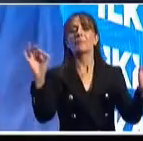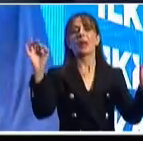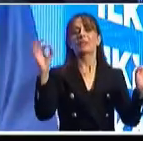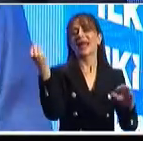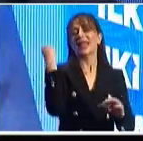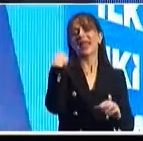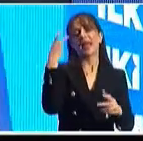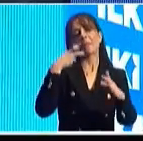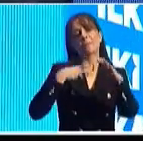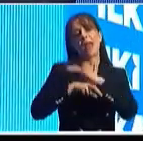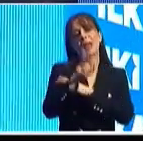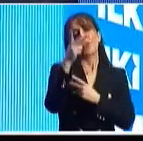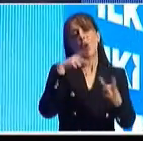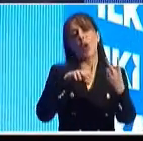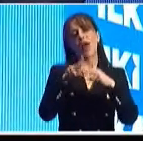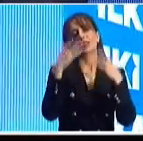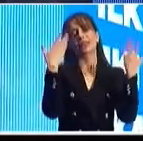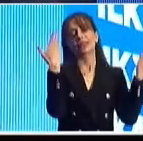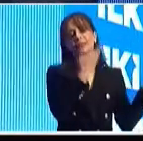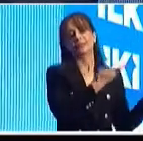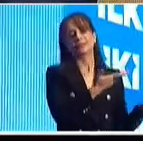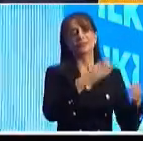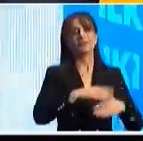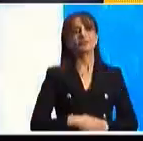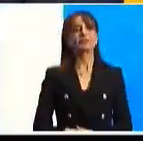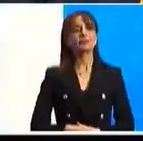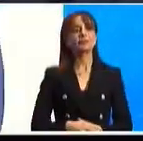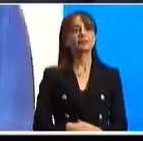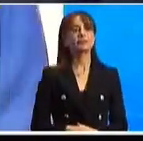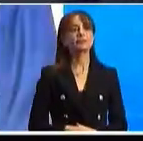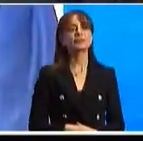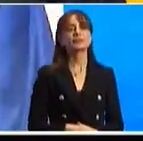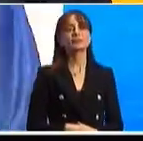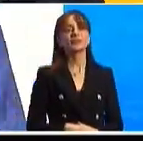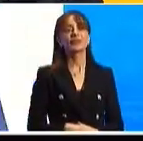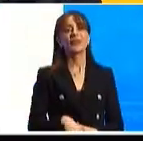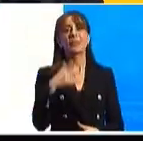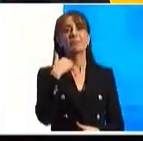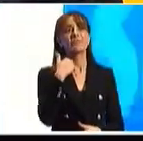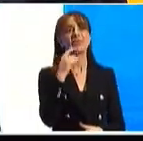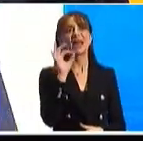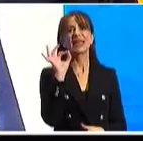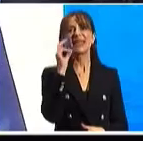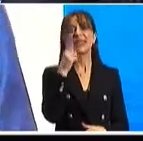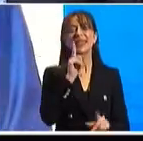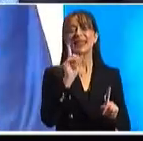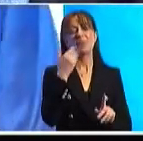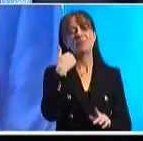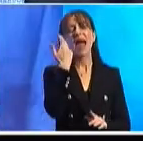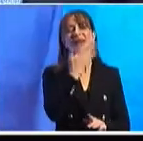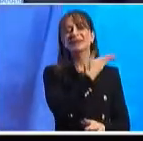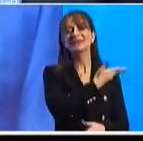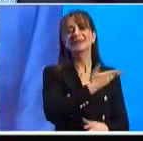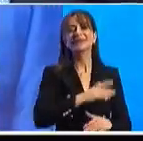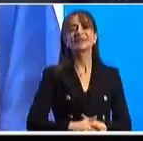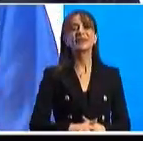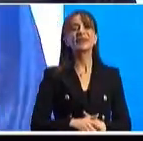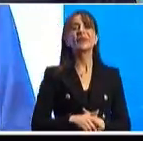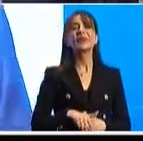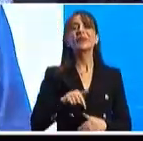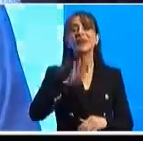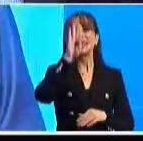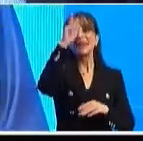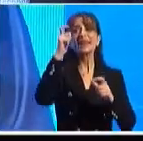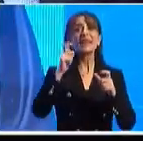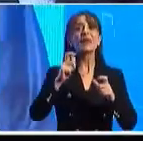hatlarımız. Evet. Yeşil değil, beyaz olacak o galiba. Bu noktada İstanbul'umuzun